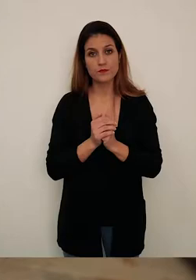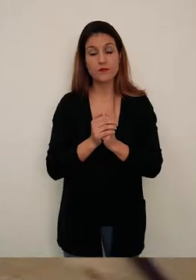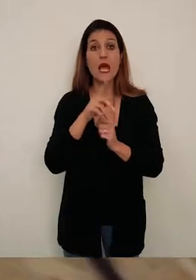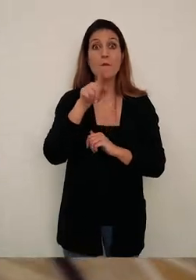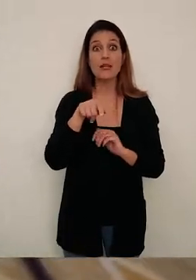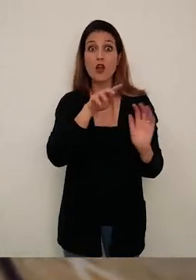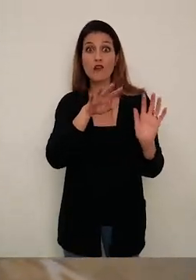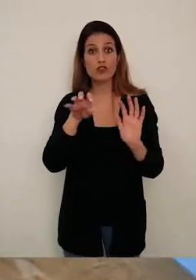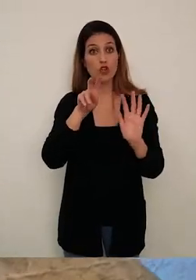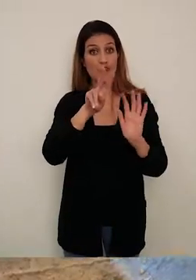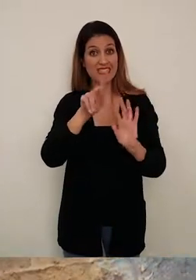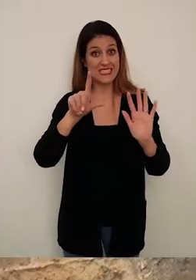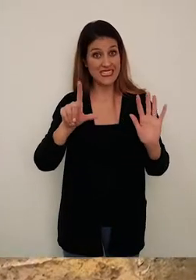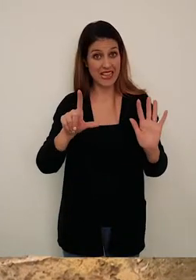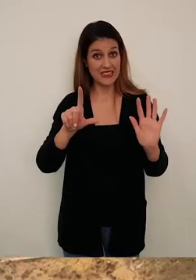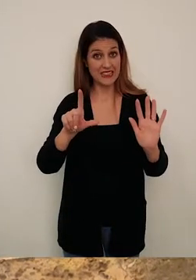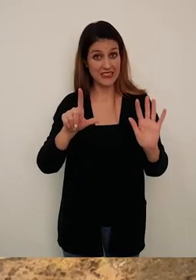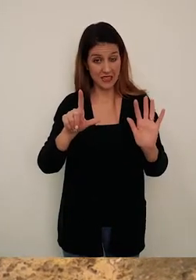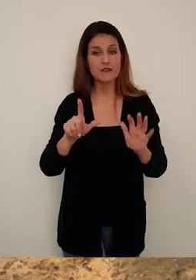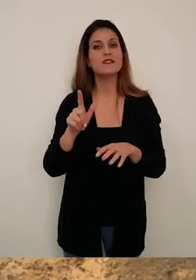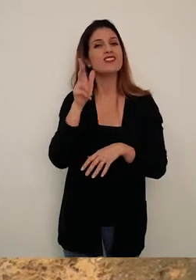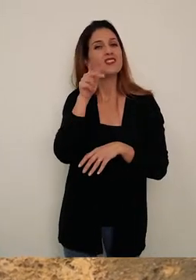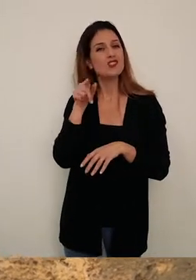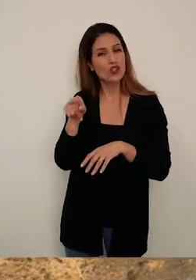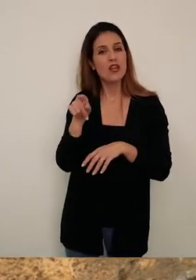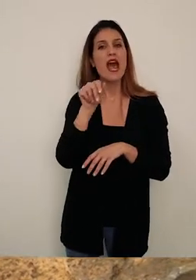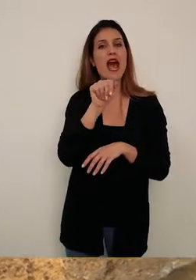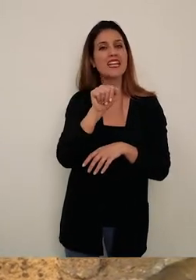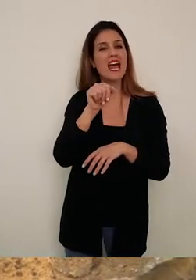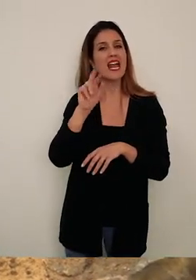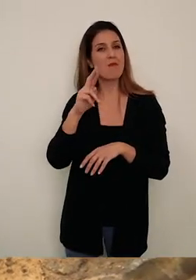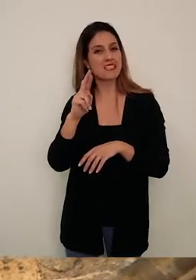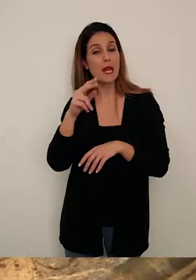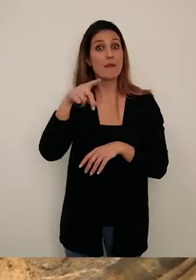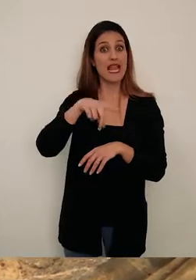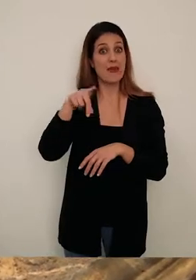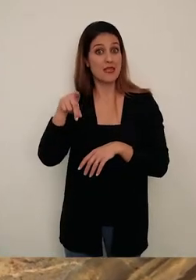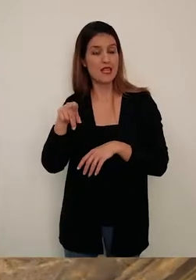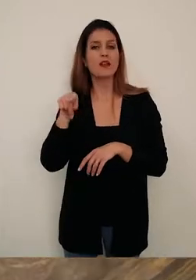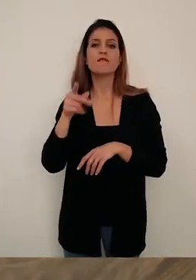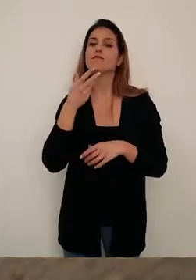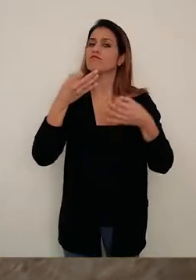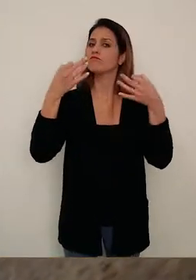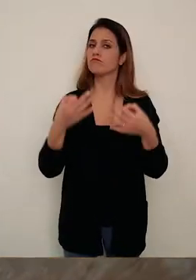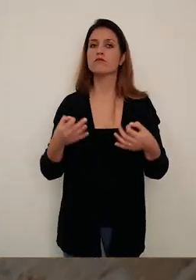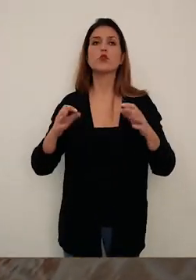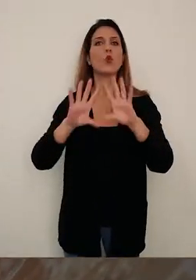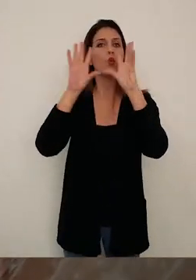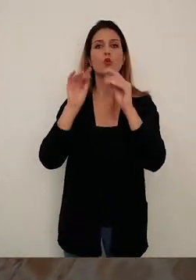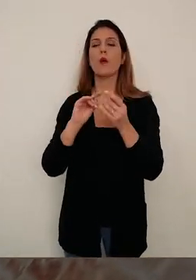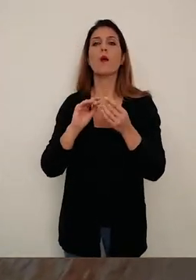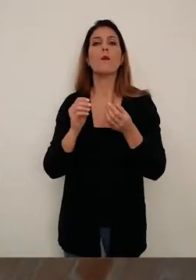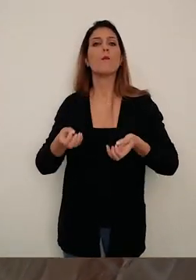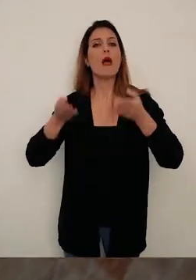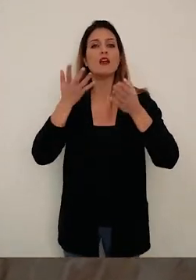Nel 1927 la marchesa Anna Ravaschieri Pinelli Pignatelli decise di donare l'intero palazzo